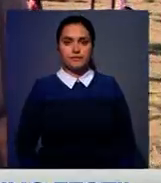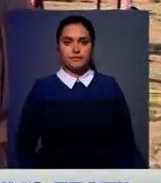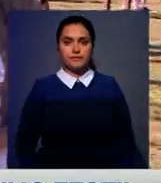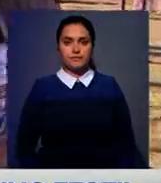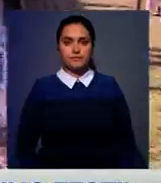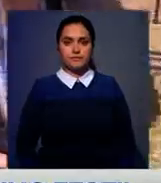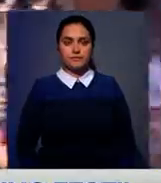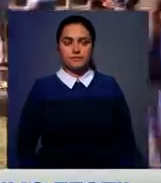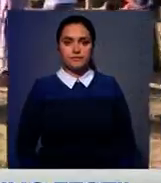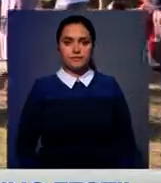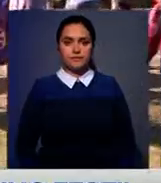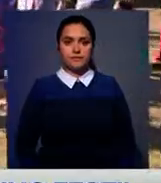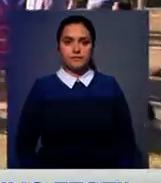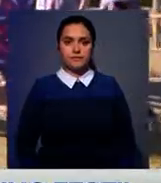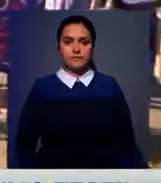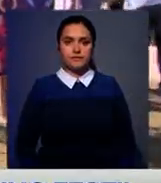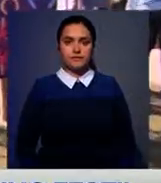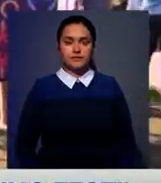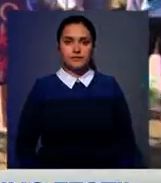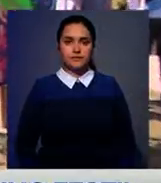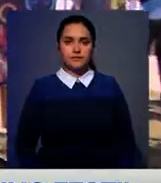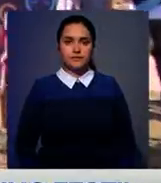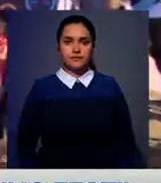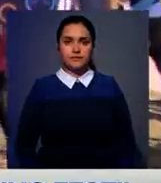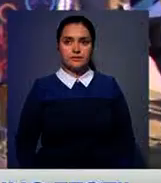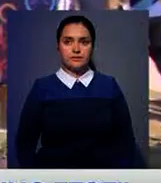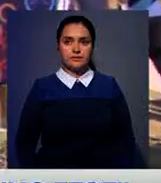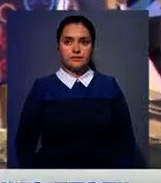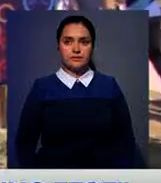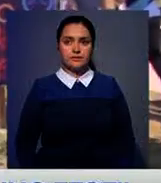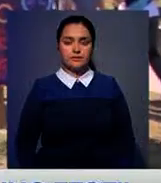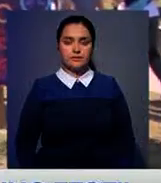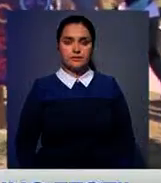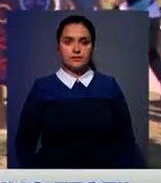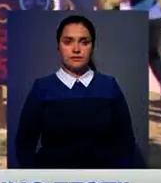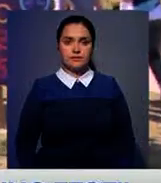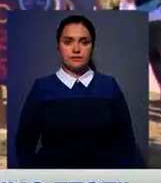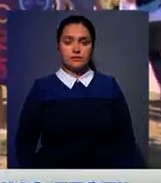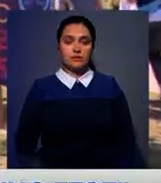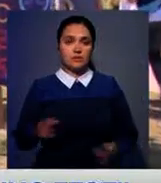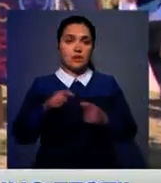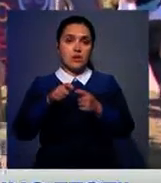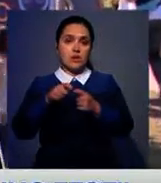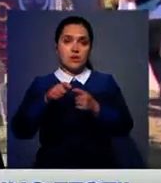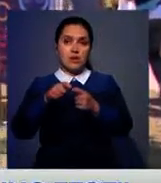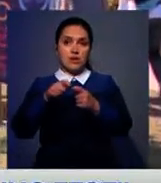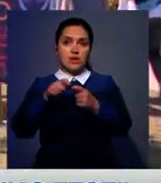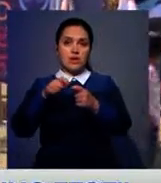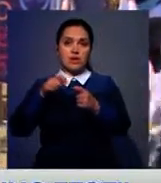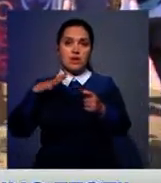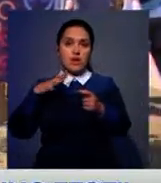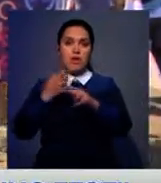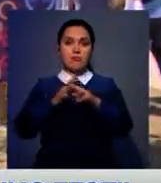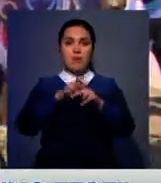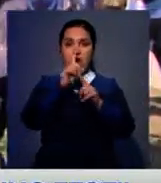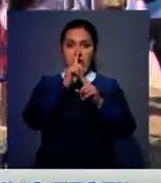спасибо, Айнура. Вот мне сейчас, подайте, пожалуйста, подали лук. Со стрелой. Он необычный. Почему? Потому